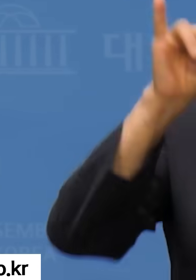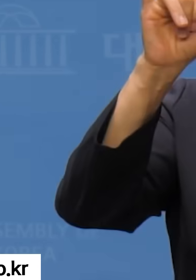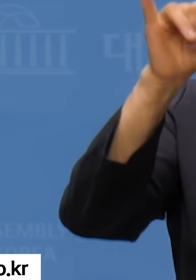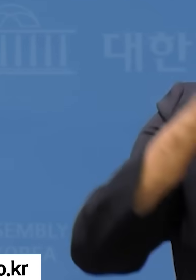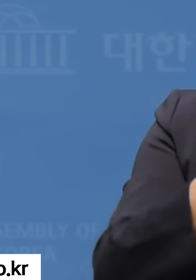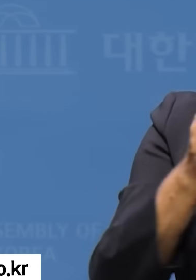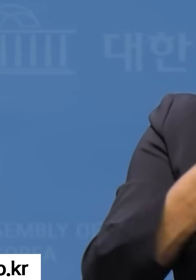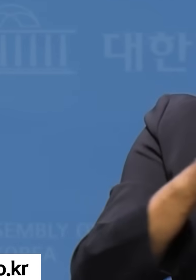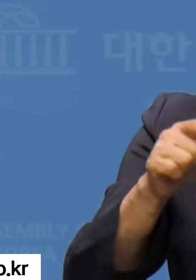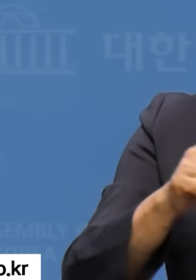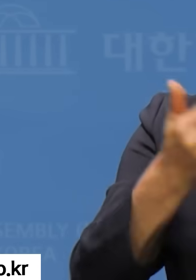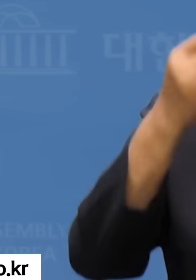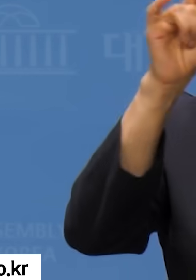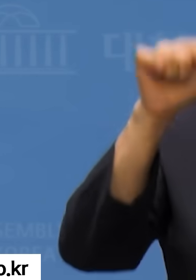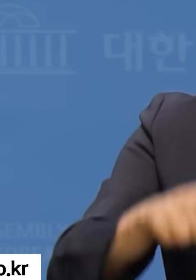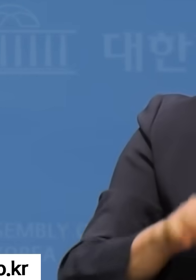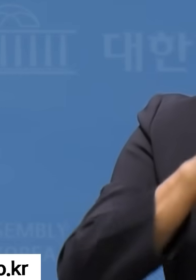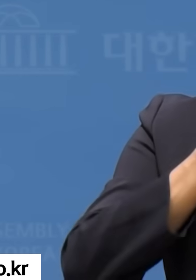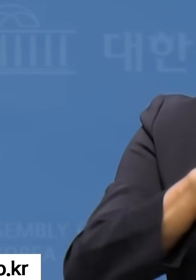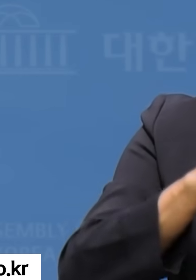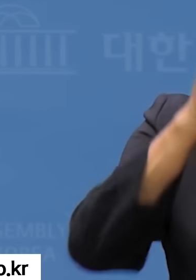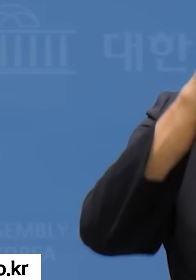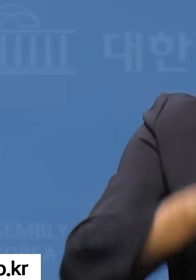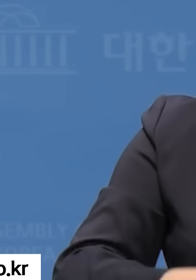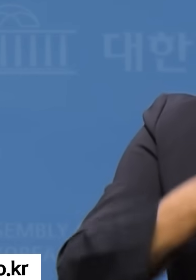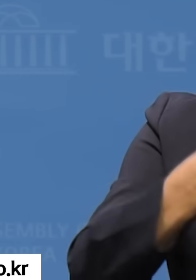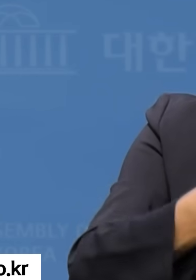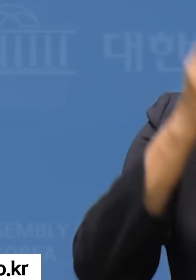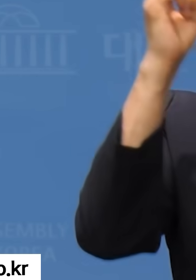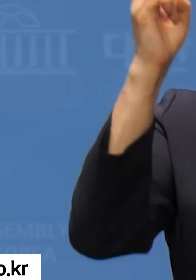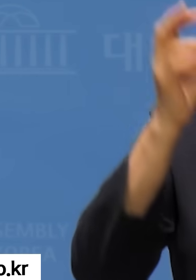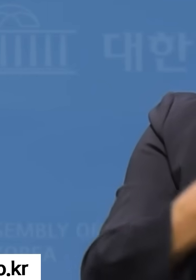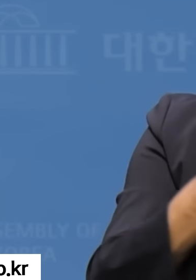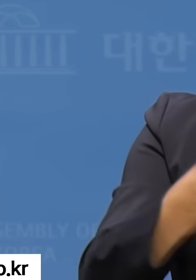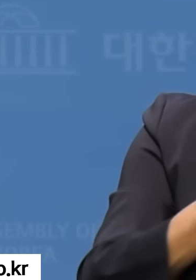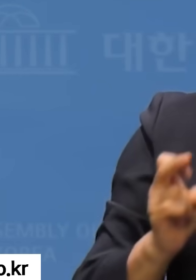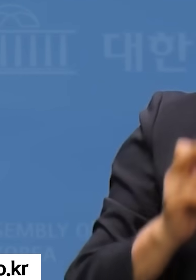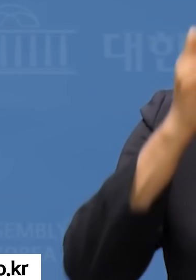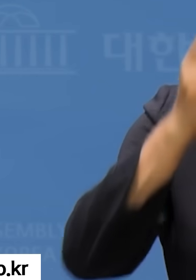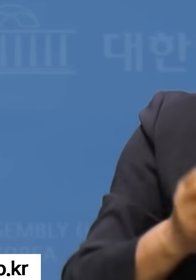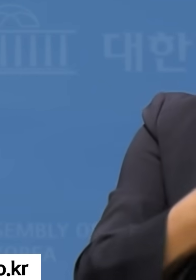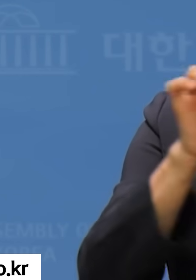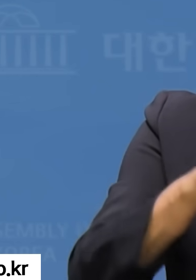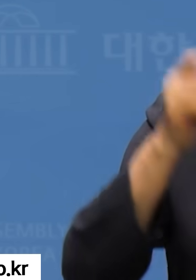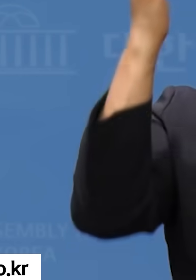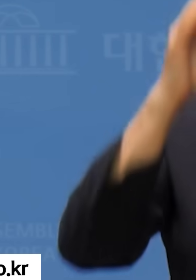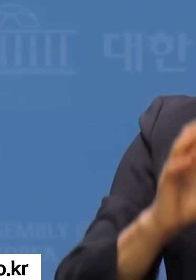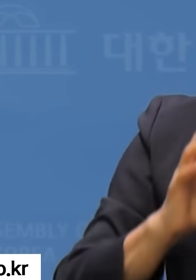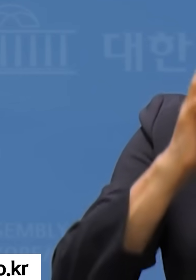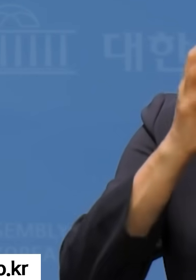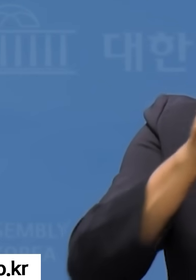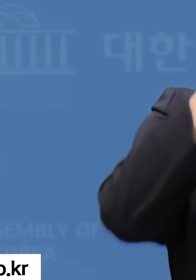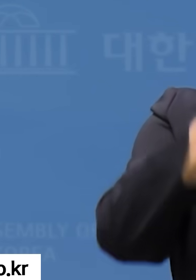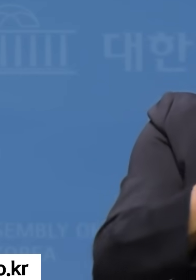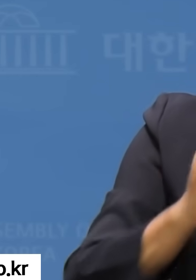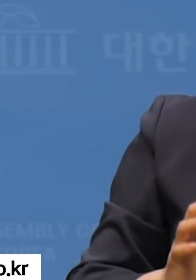시나리오를 염두에 둔 것으로 봐야 합니다. 이러한 무력 도발에 맞서 대한민국이 정상